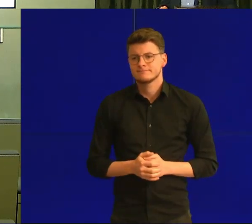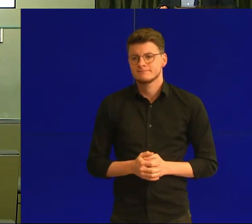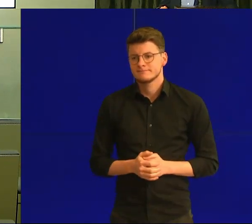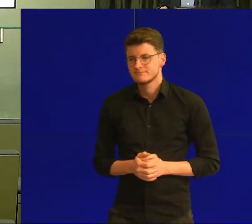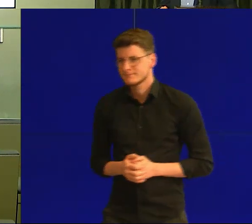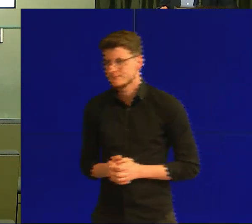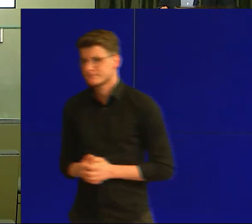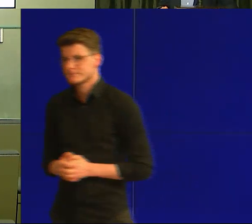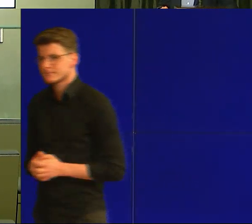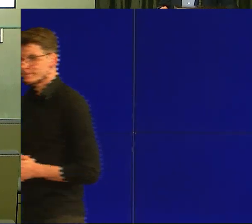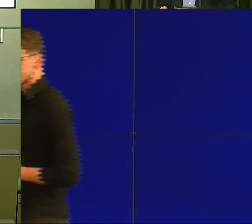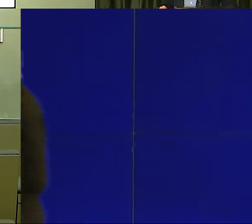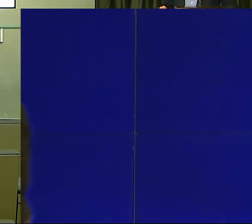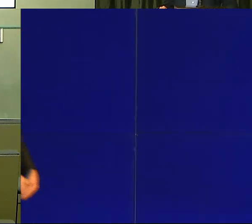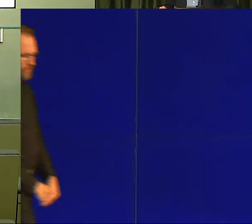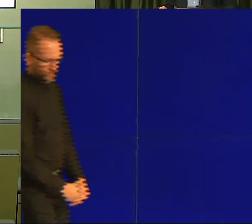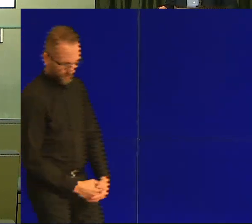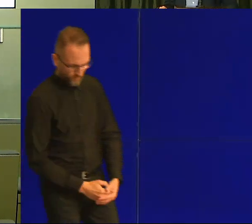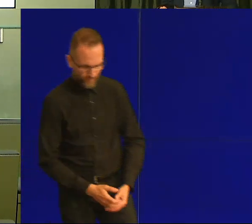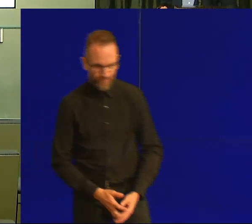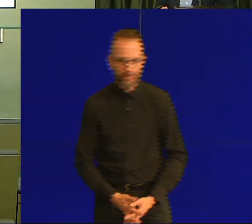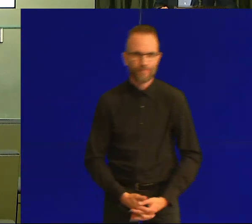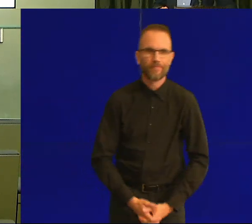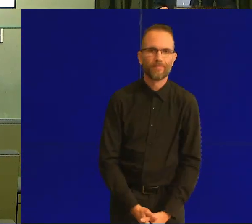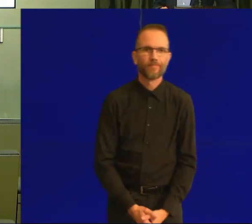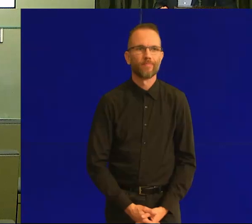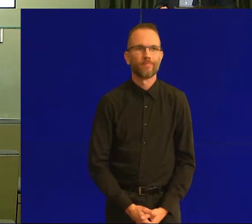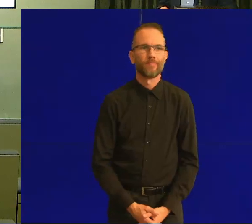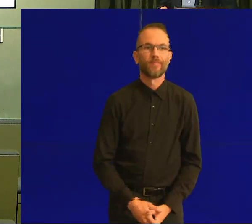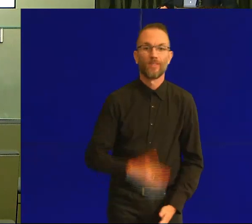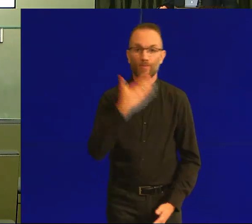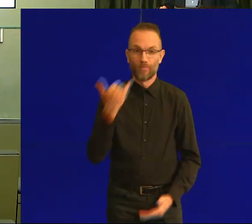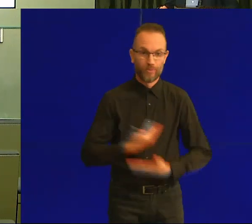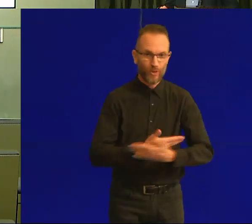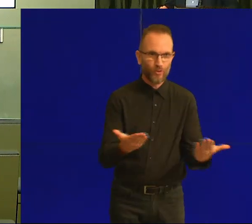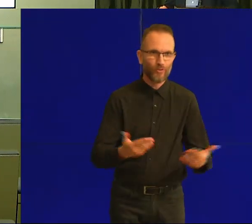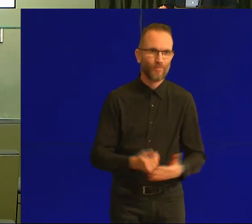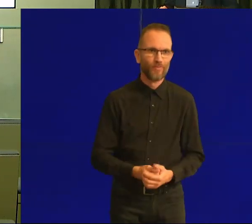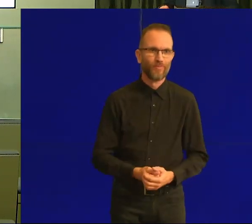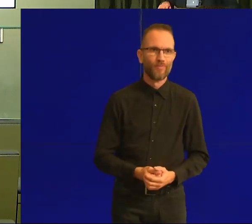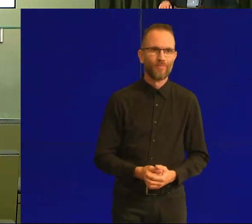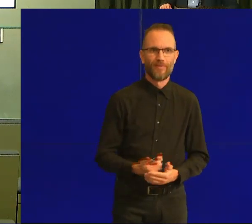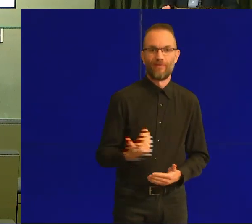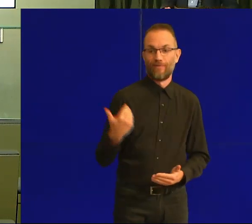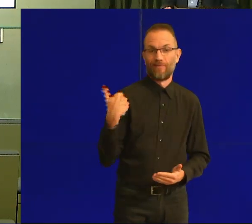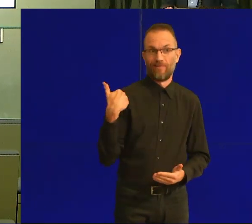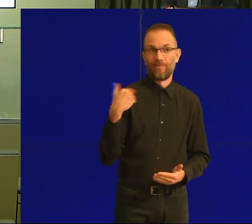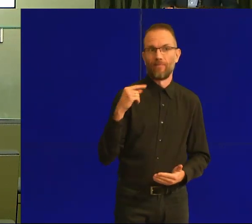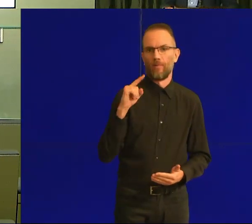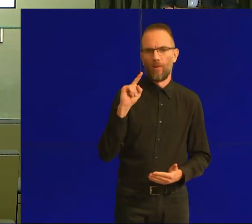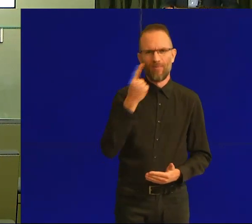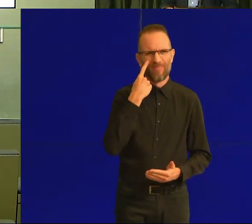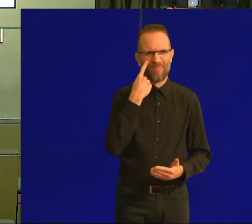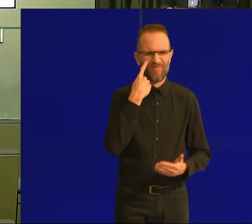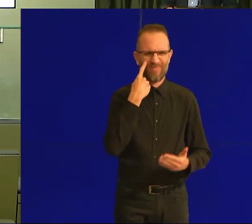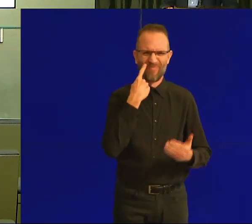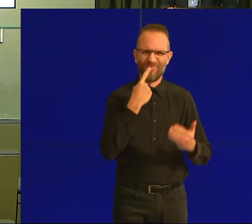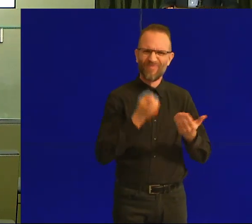bonjour à tous vous venez de l'entendre de cette enquête de science et nos sur la pandémie de qourna